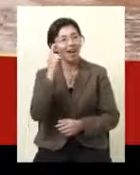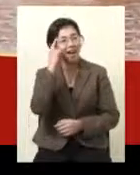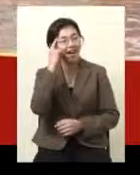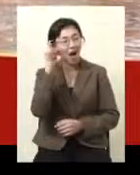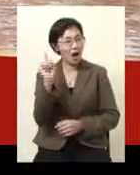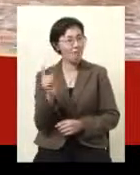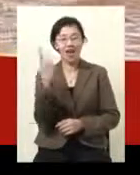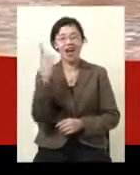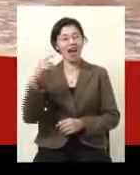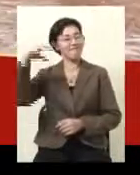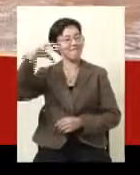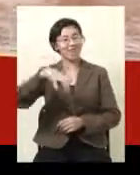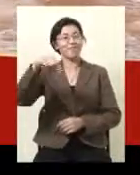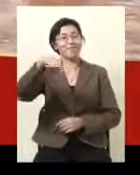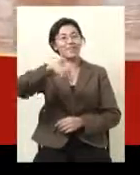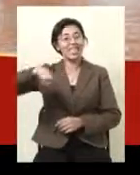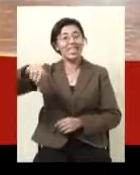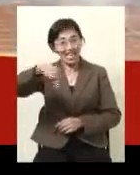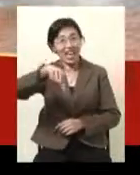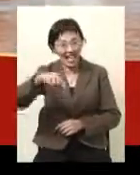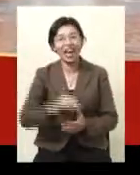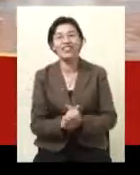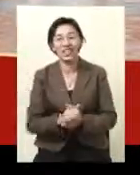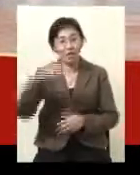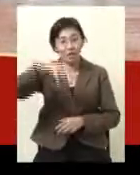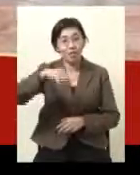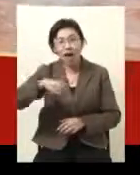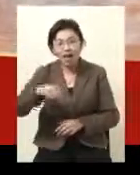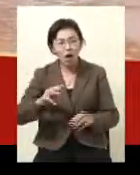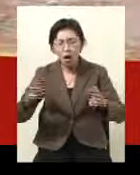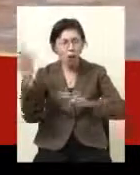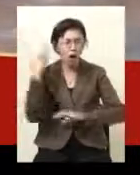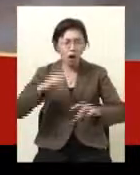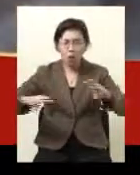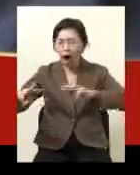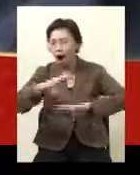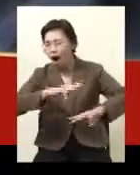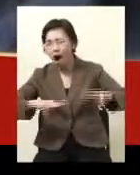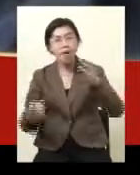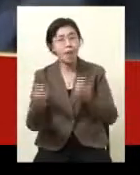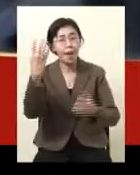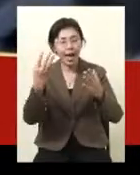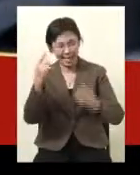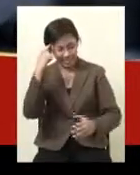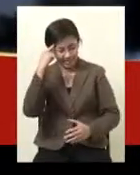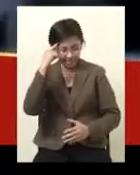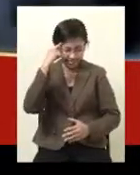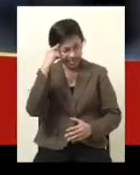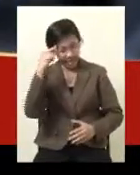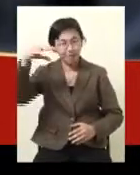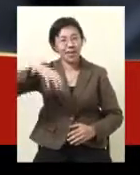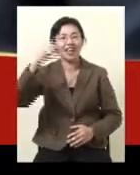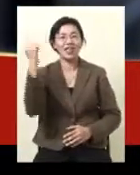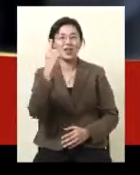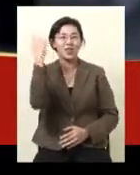างสรรค์ ครับผม นะในการที่จะเนรมิตพื้นที ่ครับ นะว่างเปล่าพื้นที่ป่าให้เป็นแหล่งท่องเที่ยว